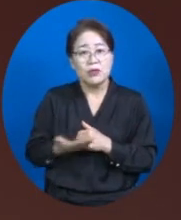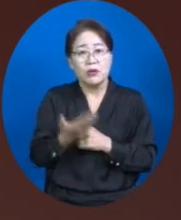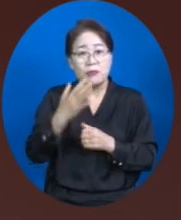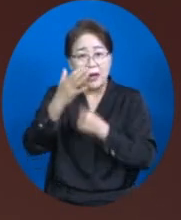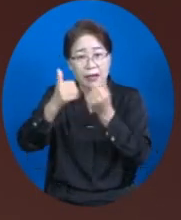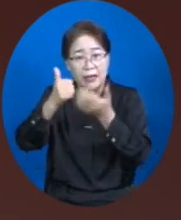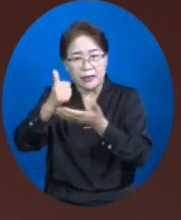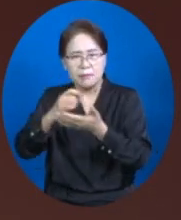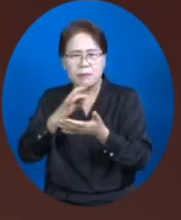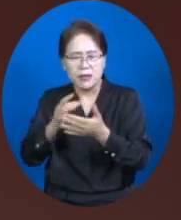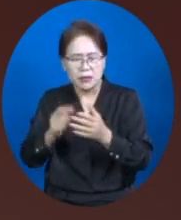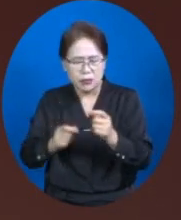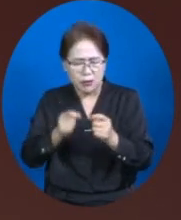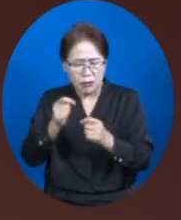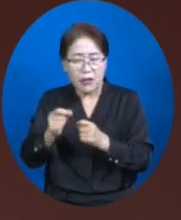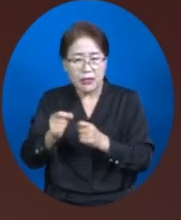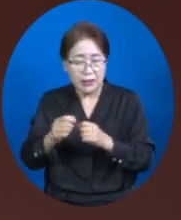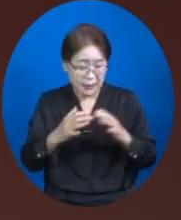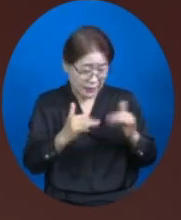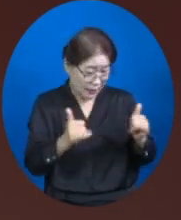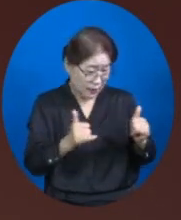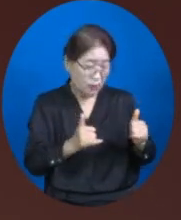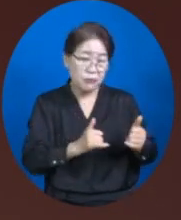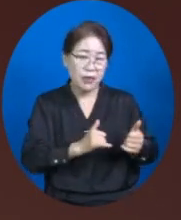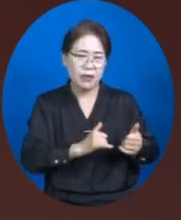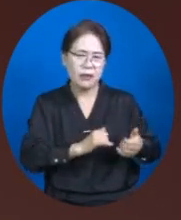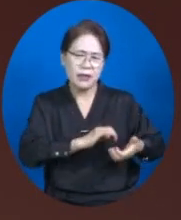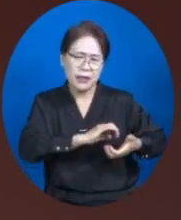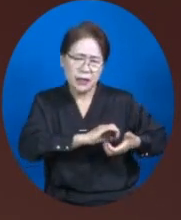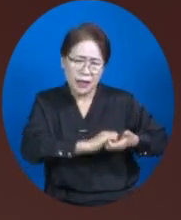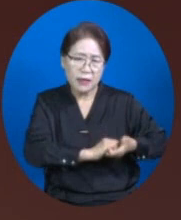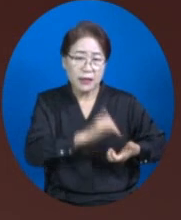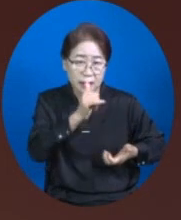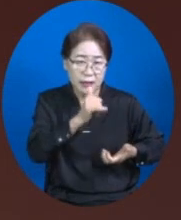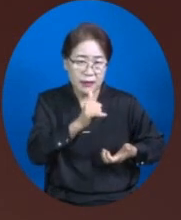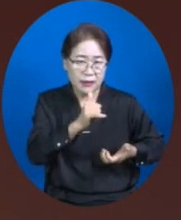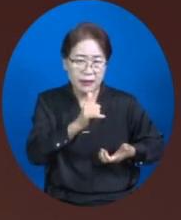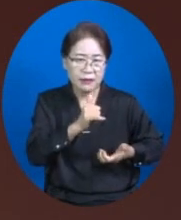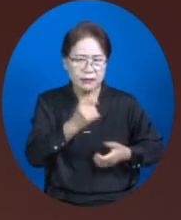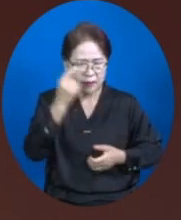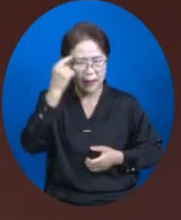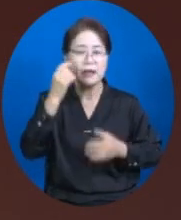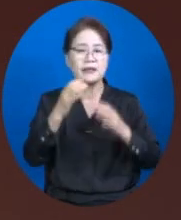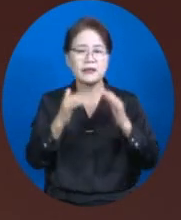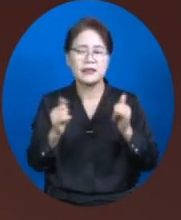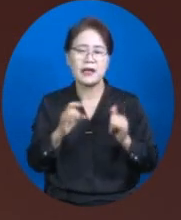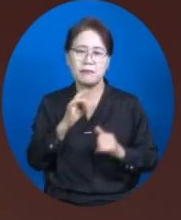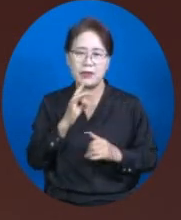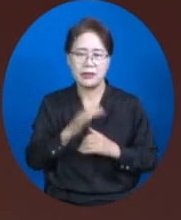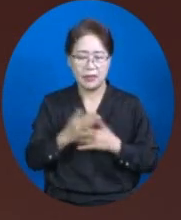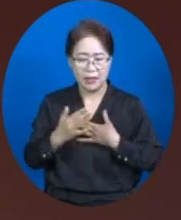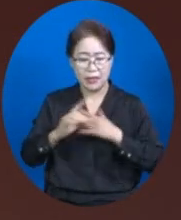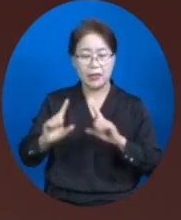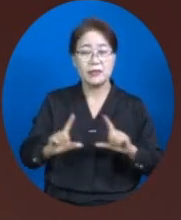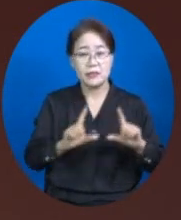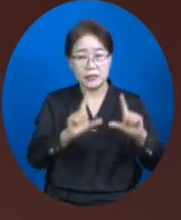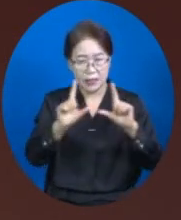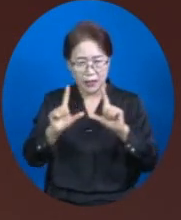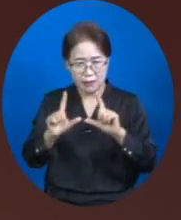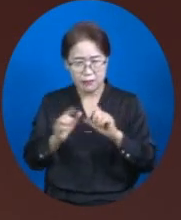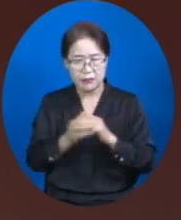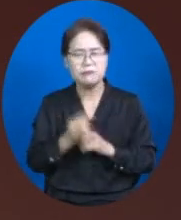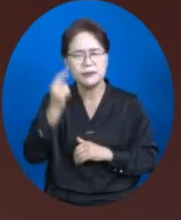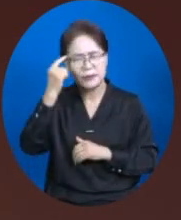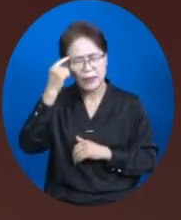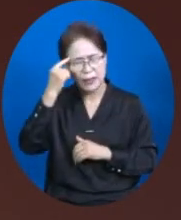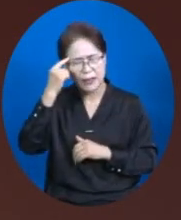하나님만이 영원하시고 우리 인간이 유한한 존재라는 사실을 아는 자만이 자신의 인생의 날을 계수해